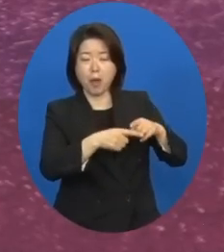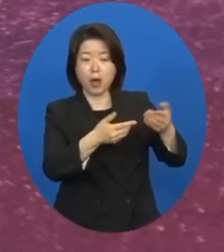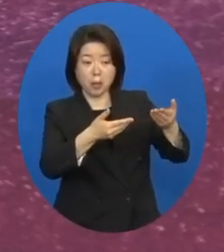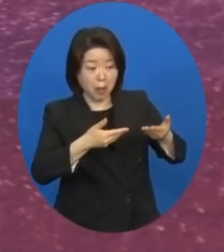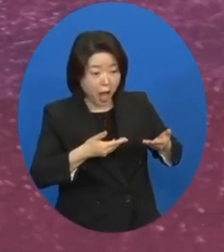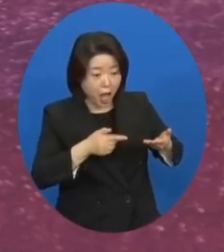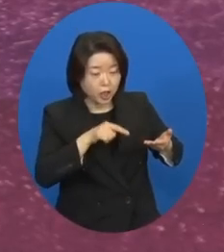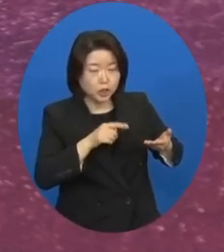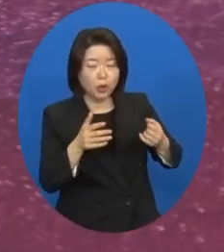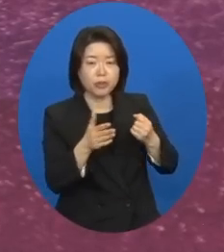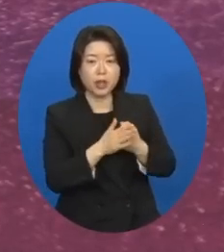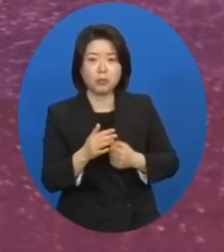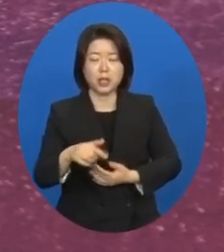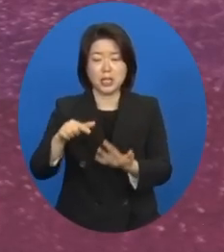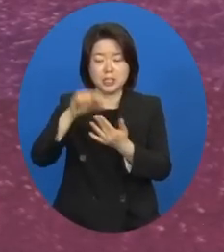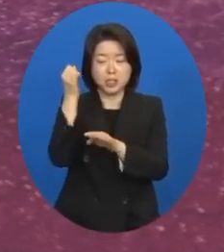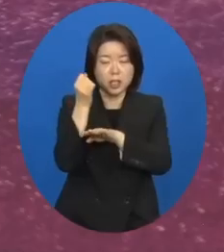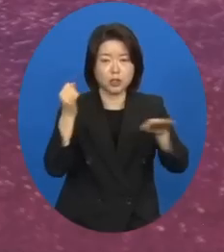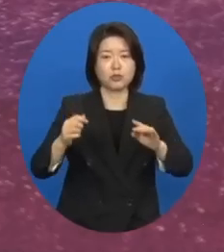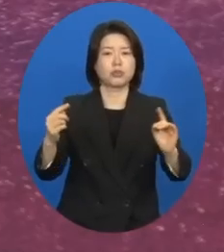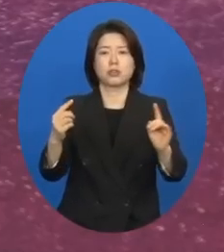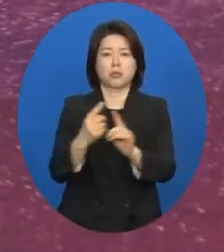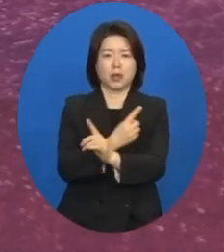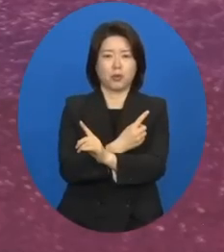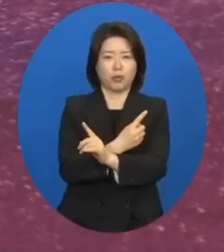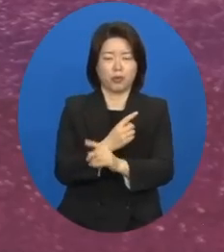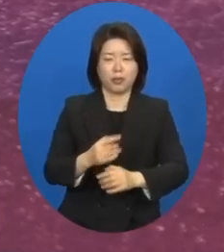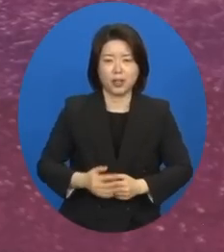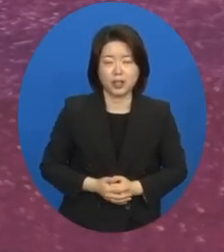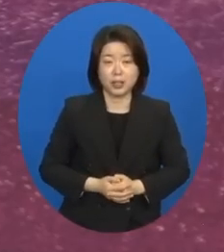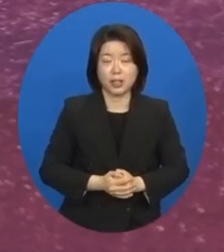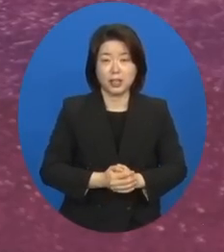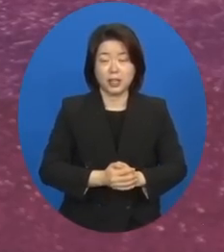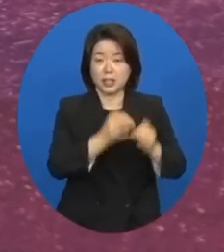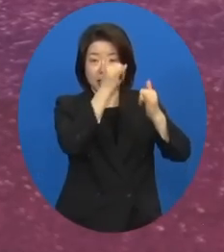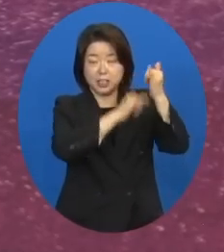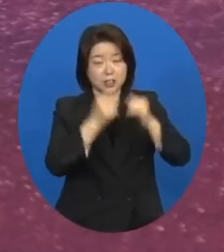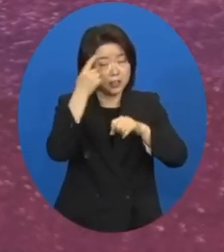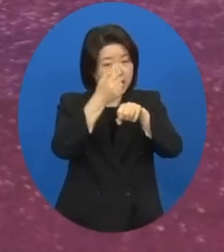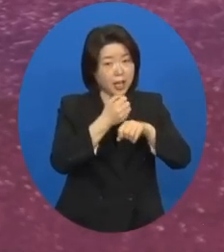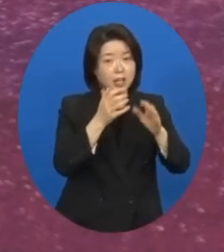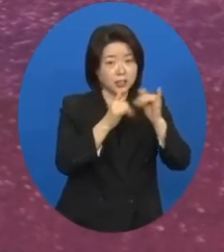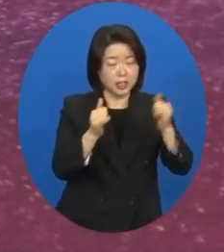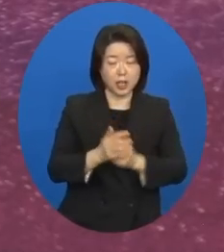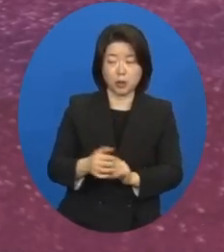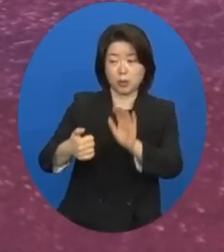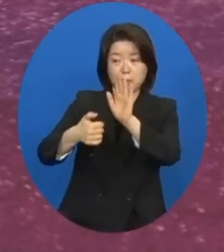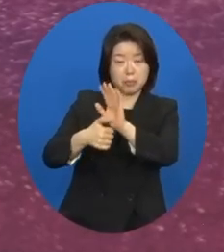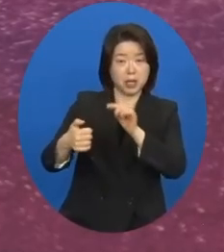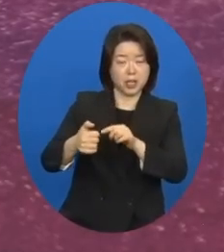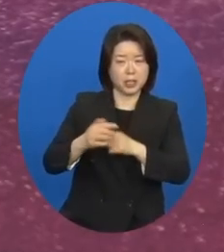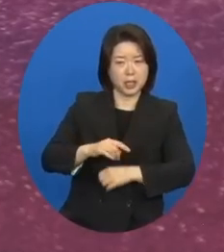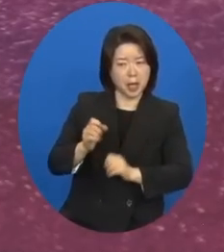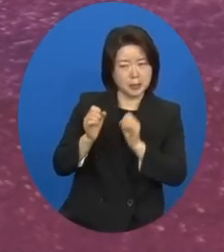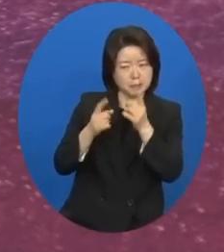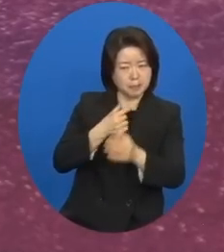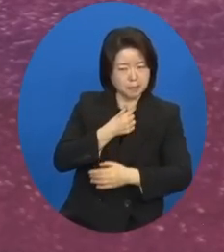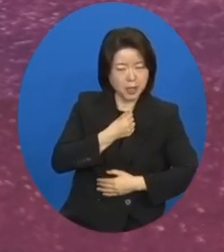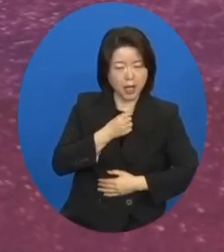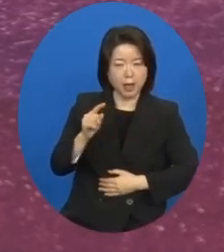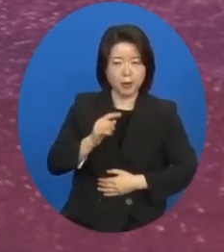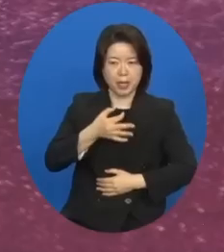선택의 기준이 바뀌게 됩니다. 역사학자들은 빌라도가 기회주의자이자 야심가였다고